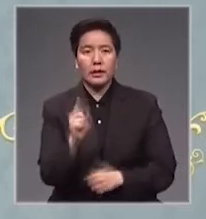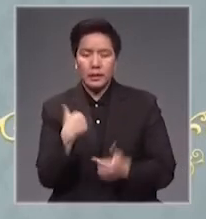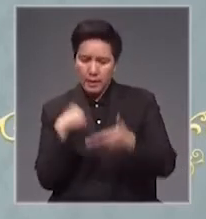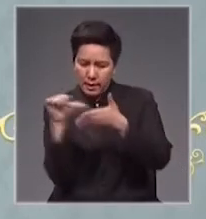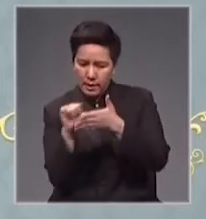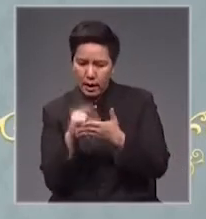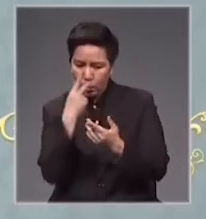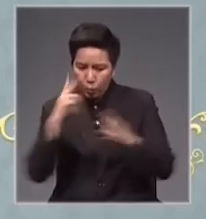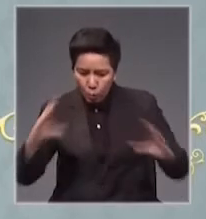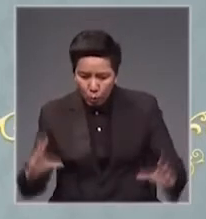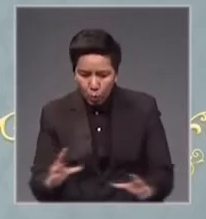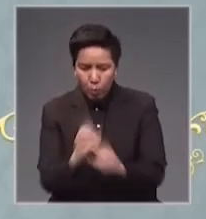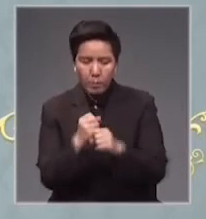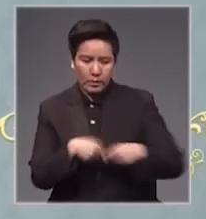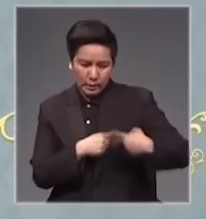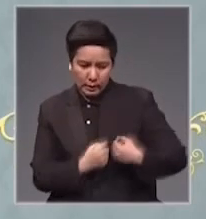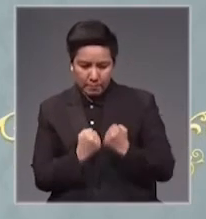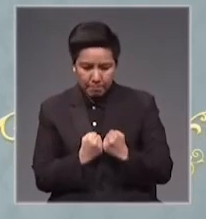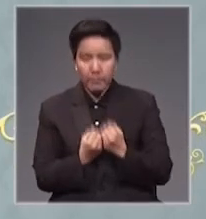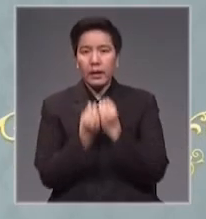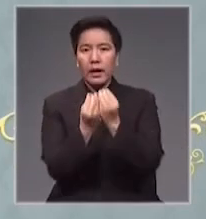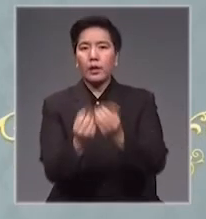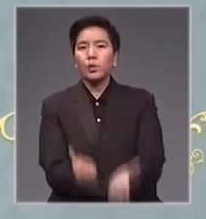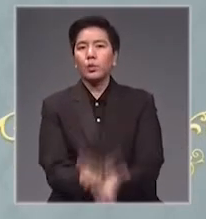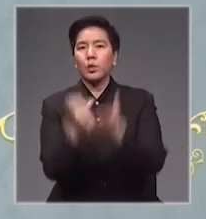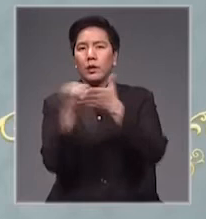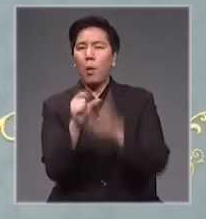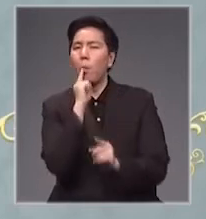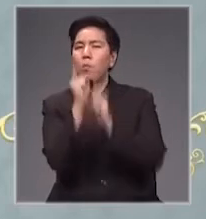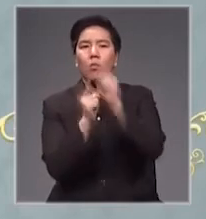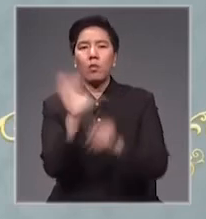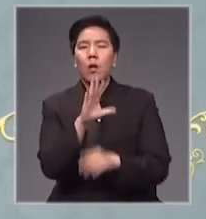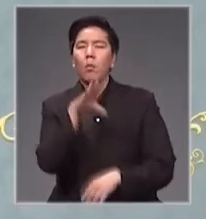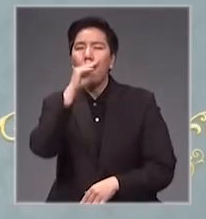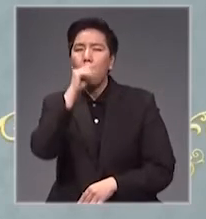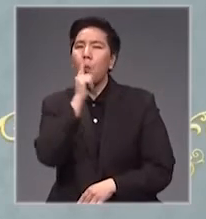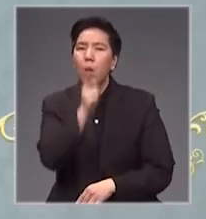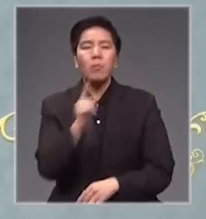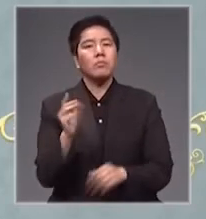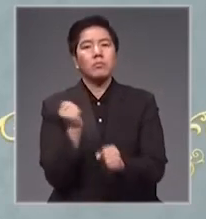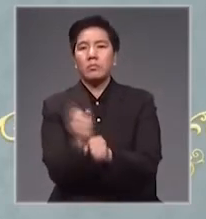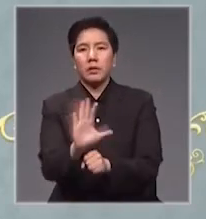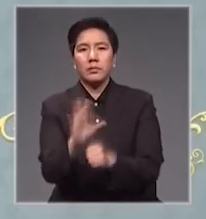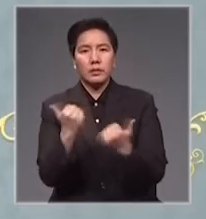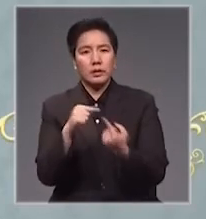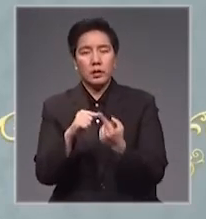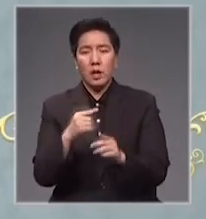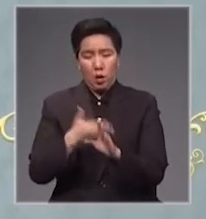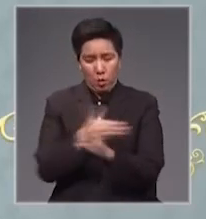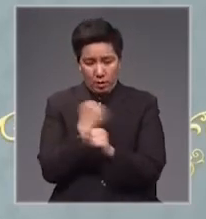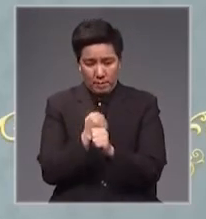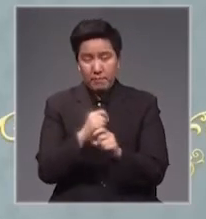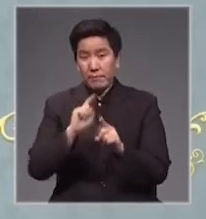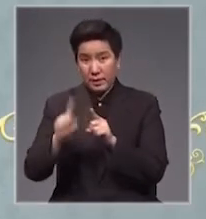รวมให้กำลังใจซึ่งกันและกันช่วยกันแก้ไขมากกว่าตำหนิเลิกบ่นว่าในสิ่งที่มันทำไม่ได้ก่อนจะติติงวิพากษ์วิจารณ์ใด